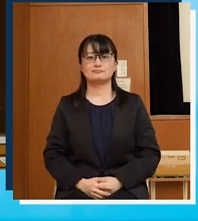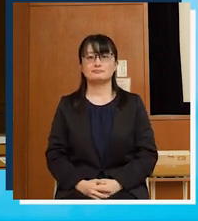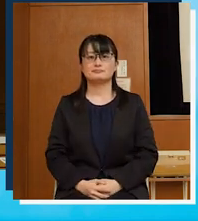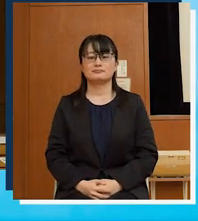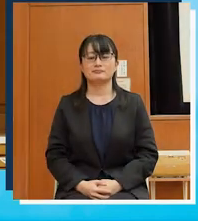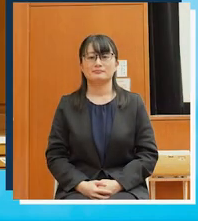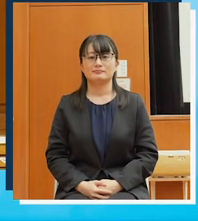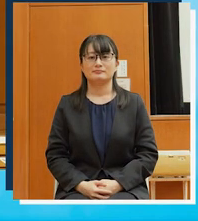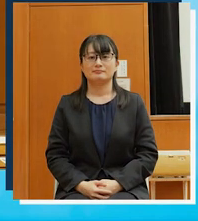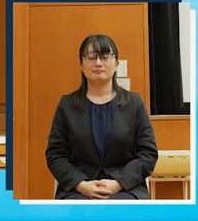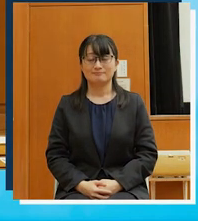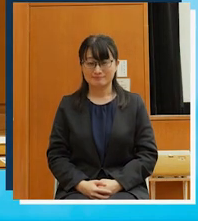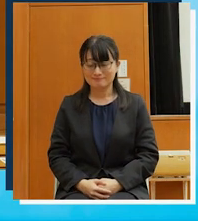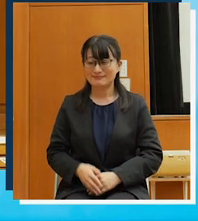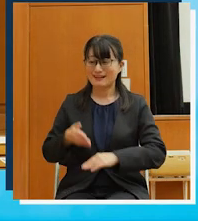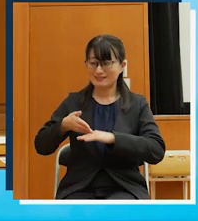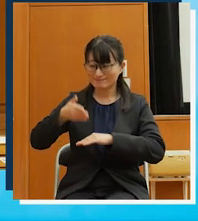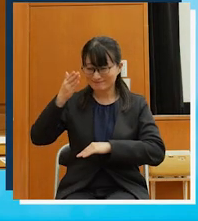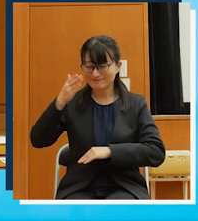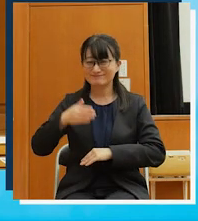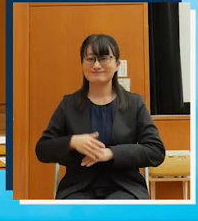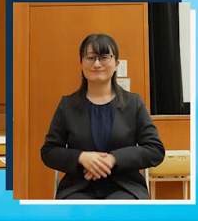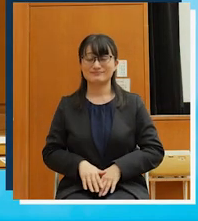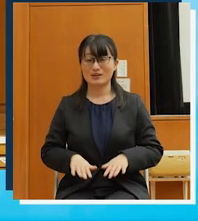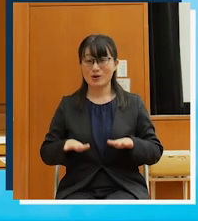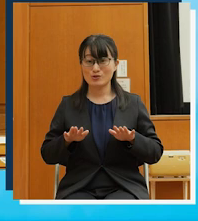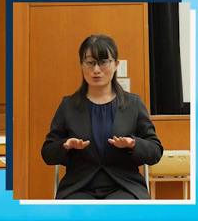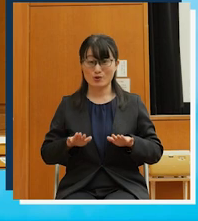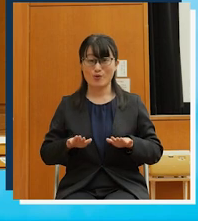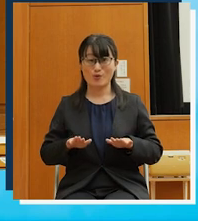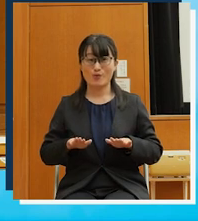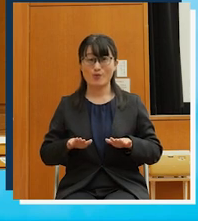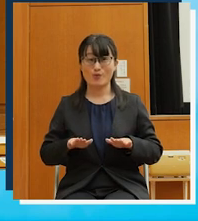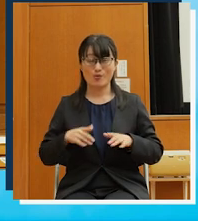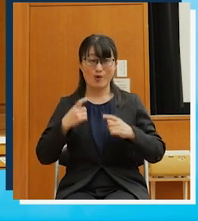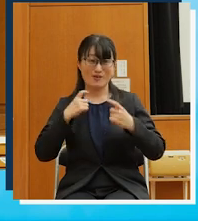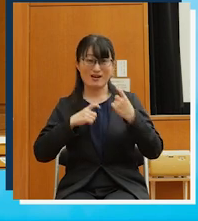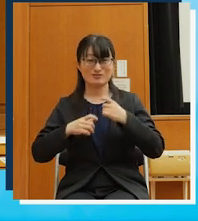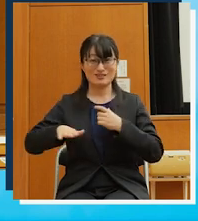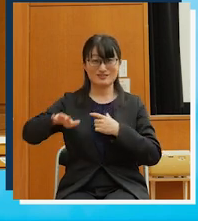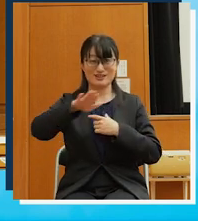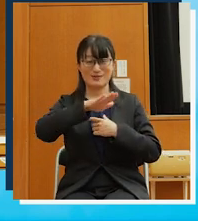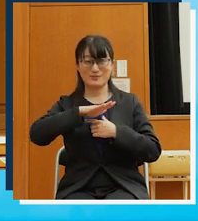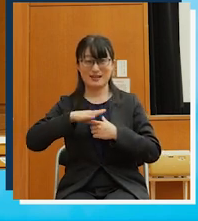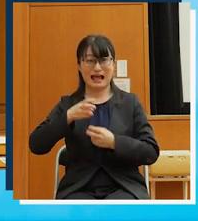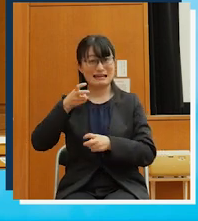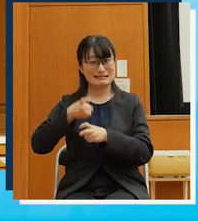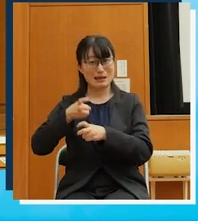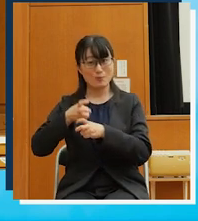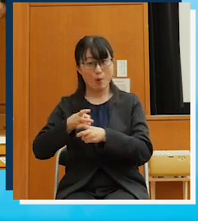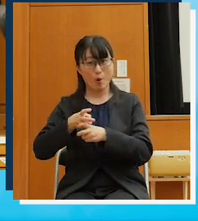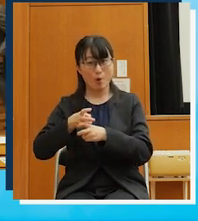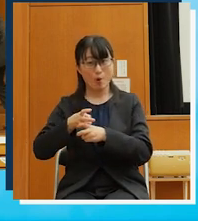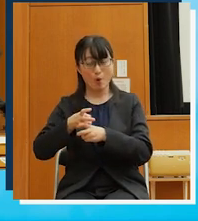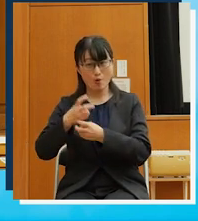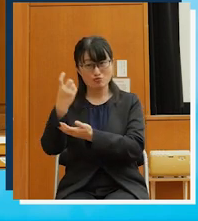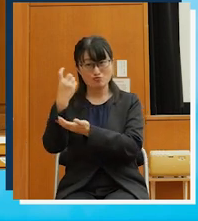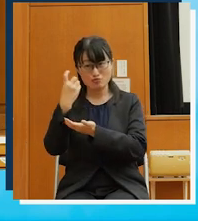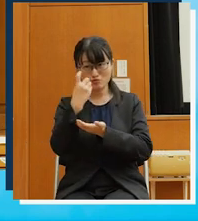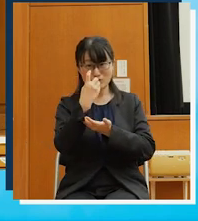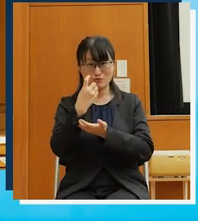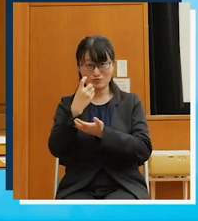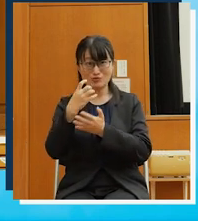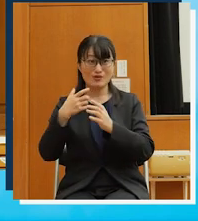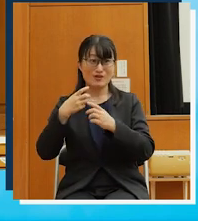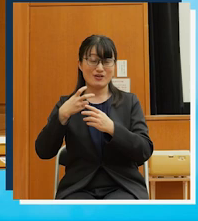たはいありがとうございましたあの今日来てくださってる学生さんには憲法を受行している憲法の授業ですね受行してる学生さんが